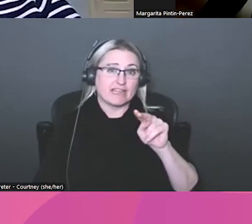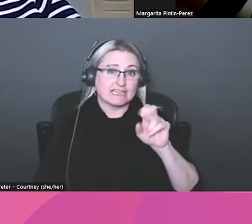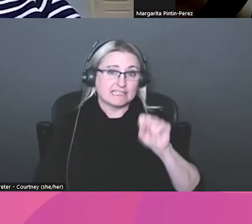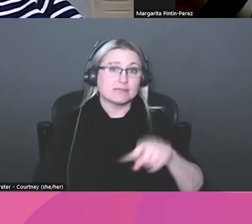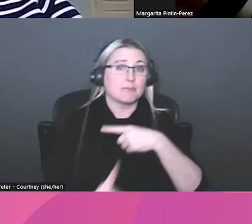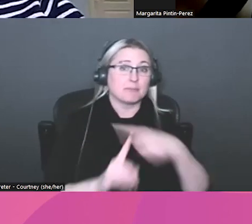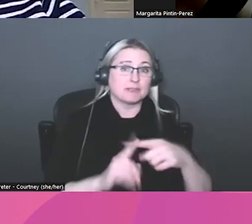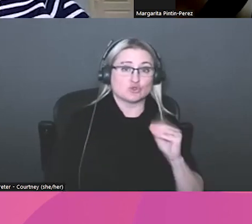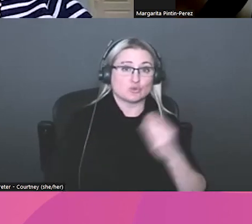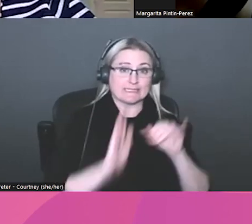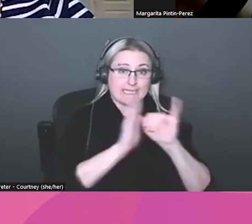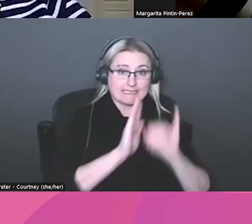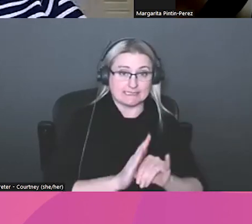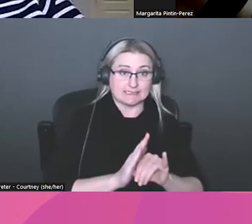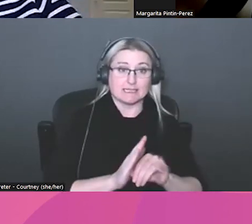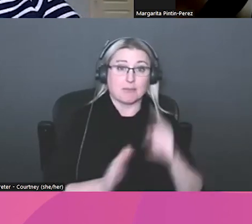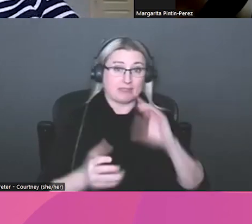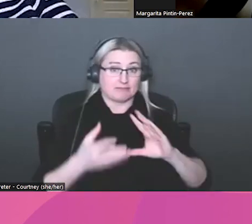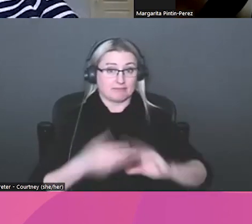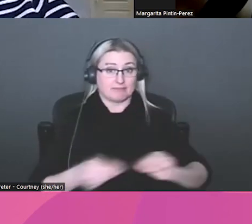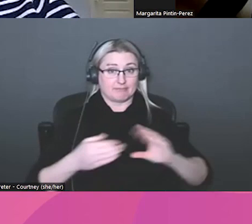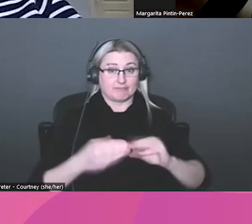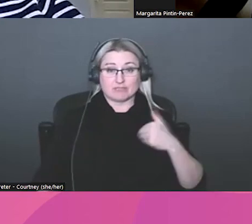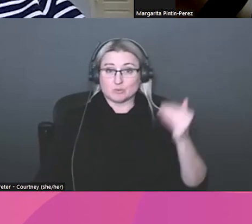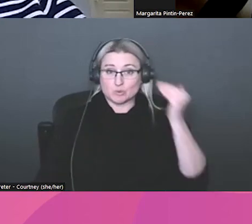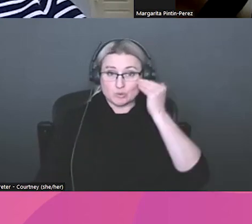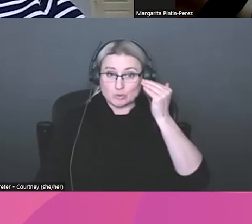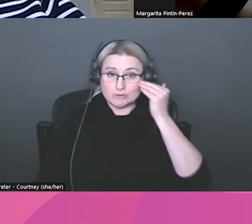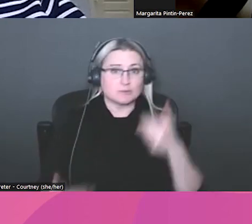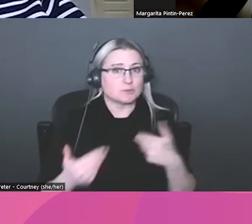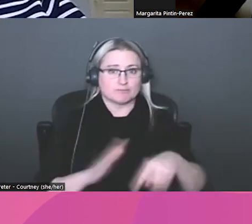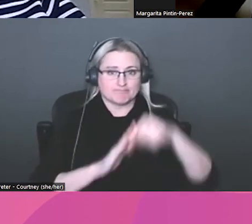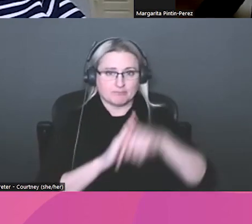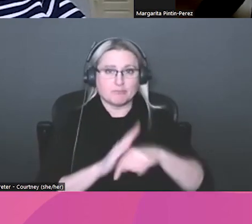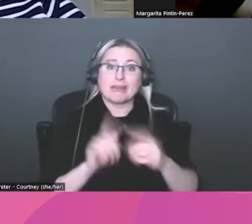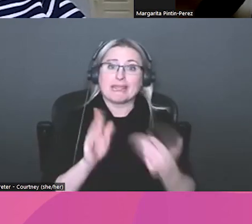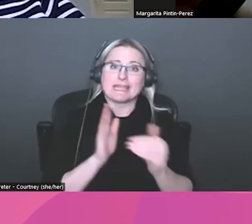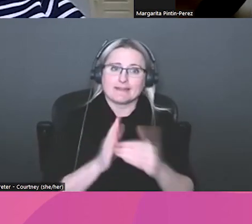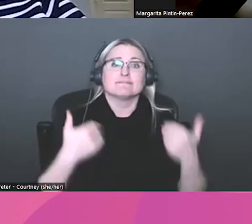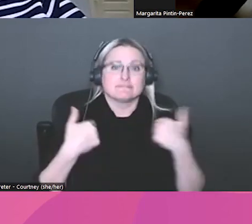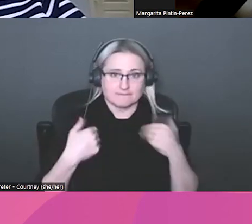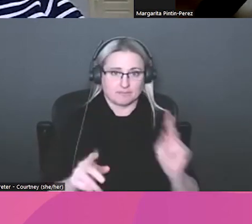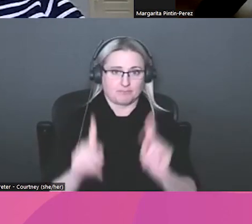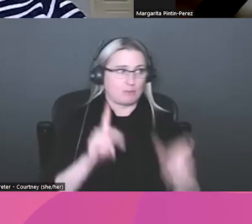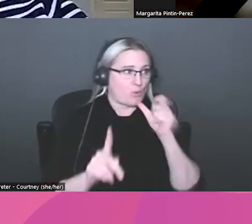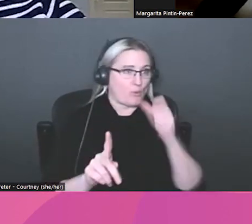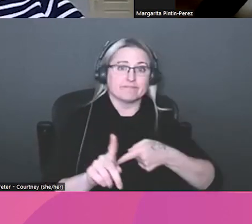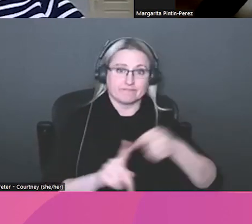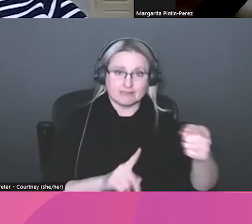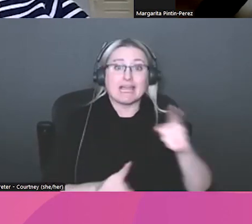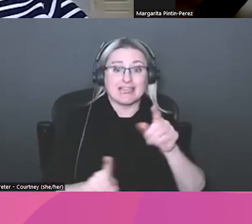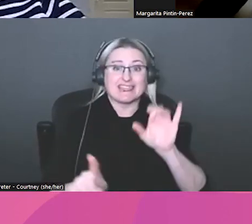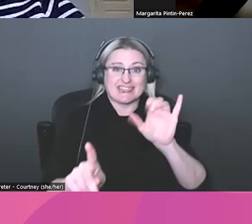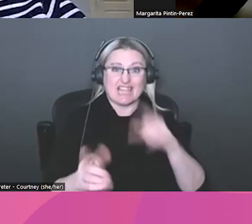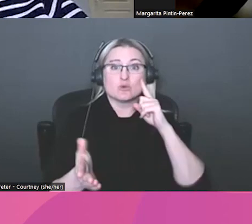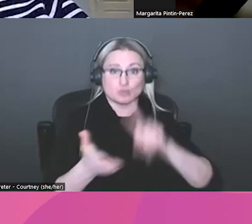Je ne veux pas me prononcer dans un domaine que je ne connais pas. Je n'ai pas la connaissance pour les personnes trans, mais je veux dire qu'il y a des personnes dans